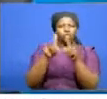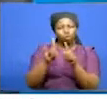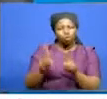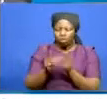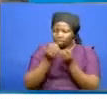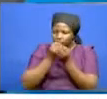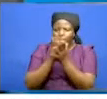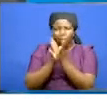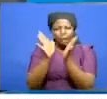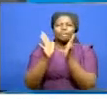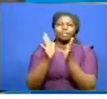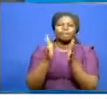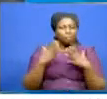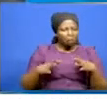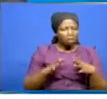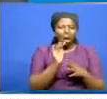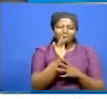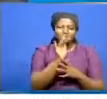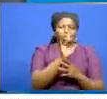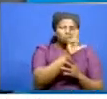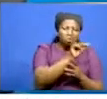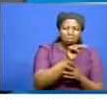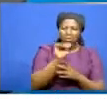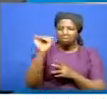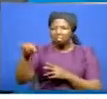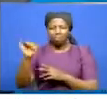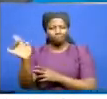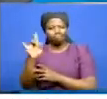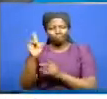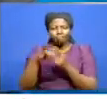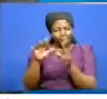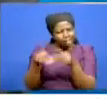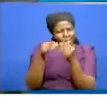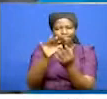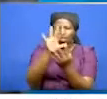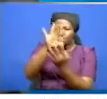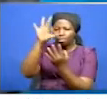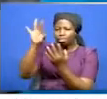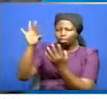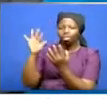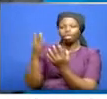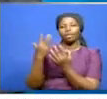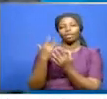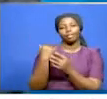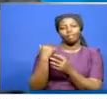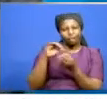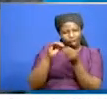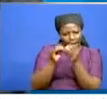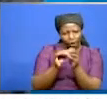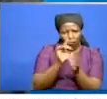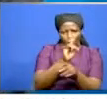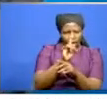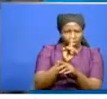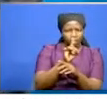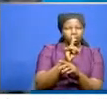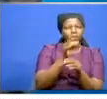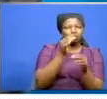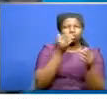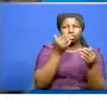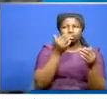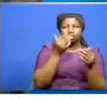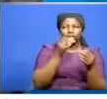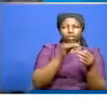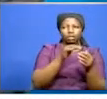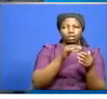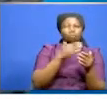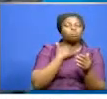wasipewe swali moja yes or no, wapewe ile multiple choice. Swali number one, mambo ya ugatuzi, unataka pesa iende kwa kaunti